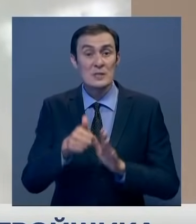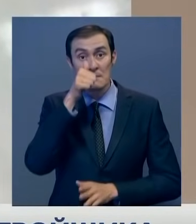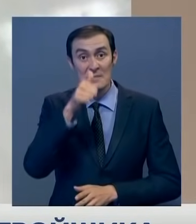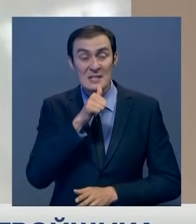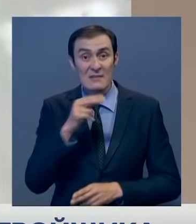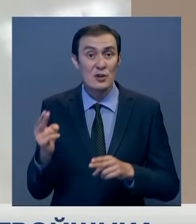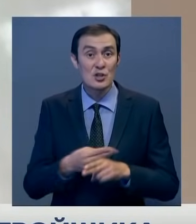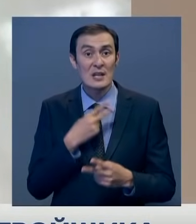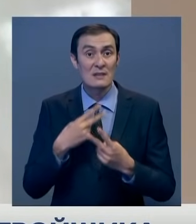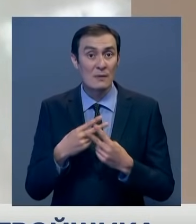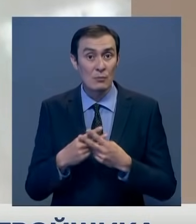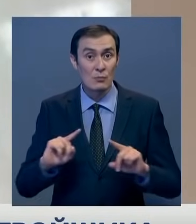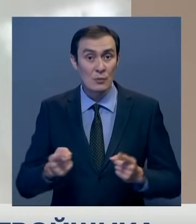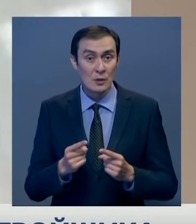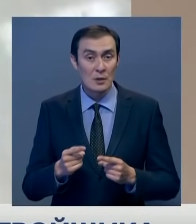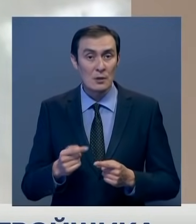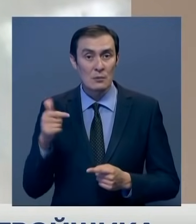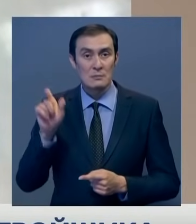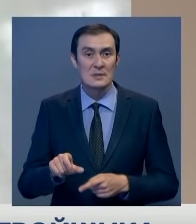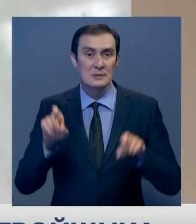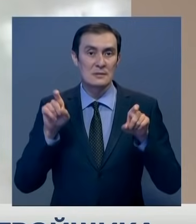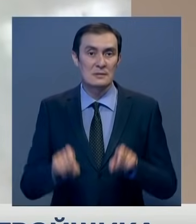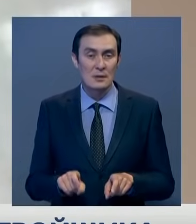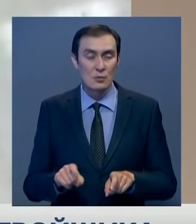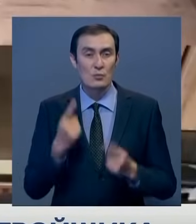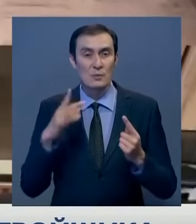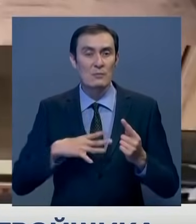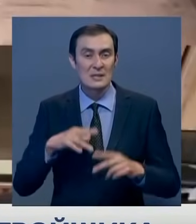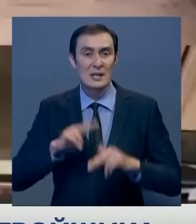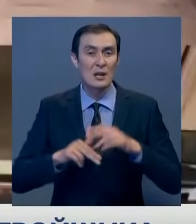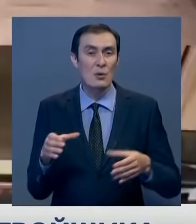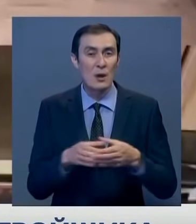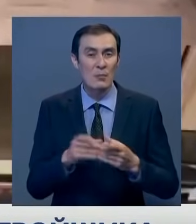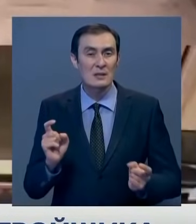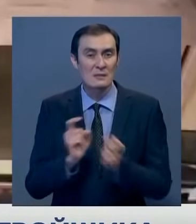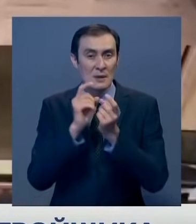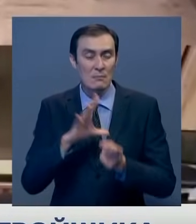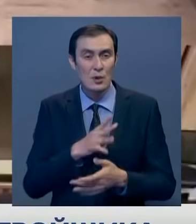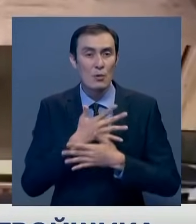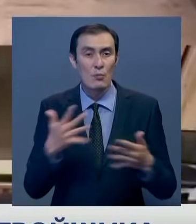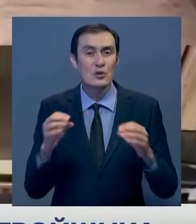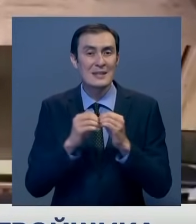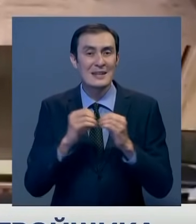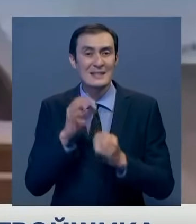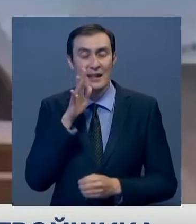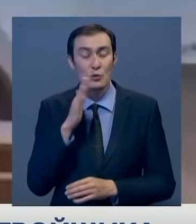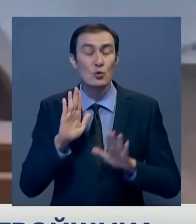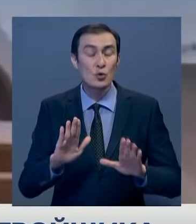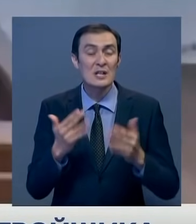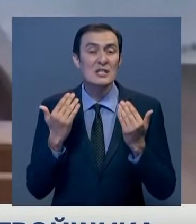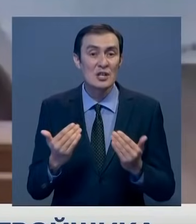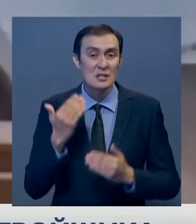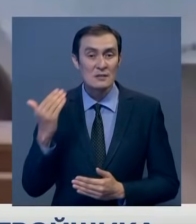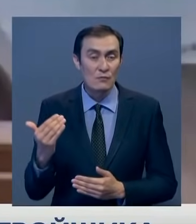лишения свободы, подсудимый сел. Громкие скандалы сопровождают строительную компанию Котлярова больше 10 лет. Но только сейчас